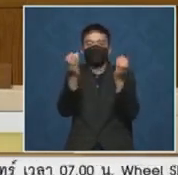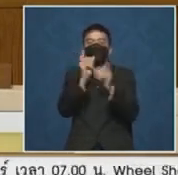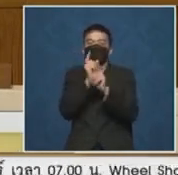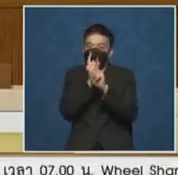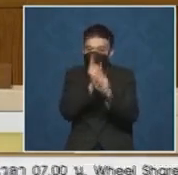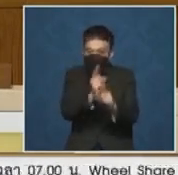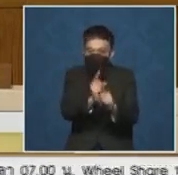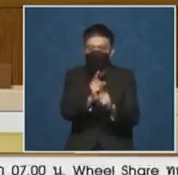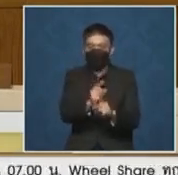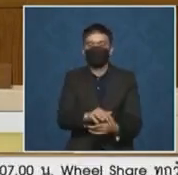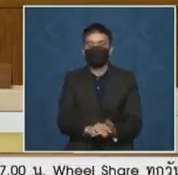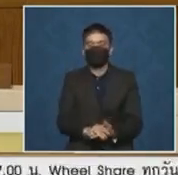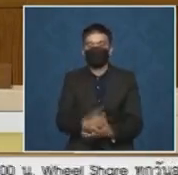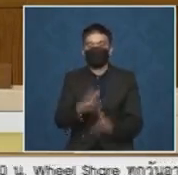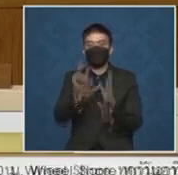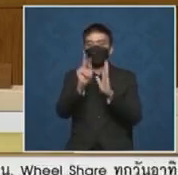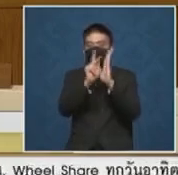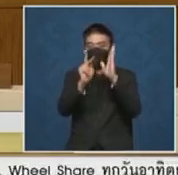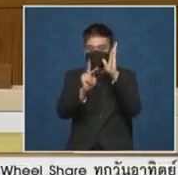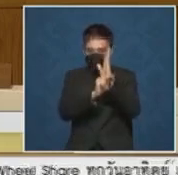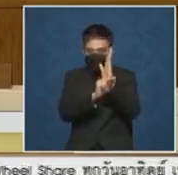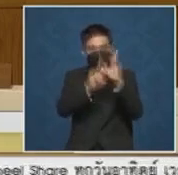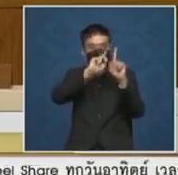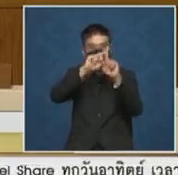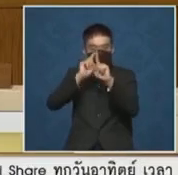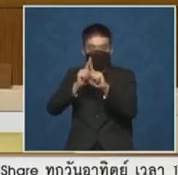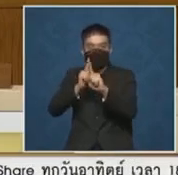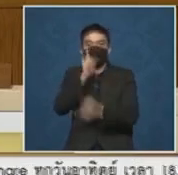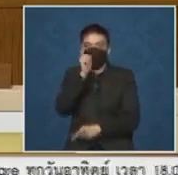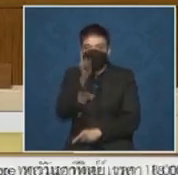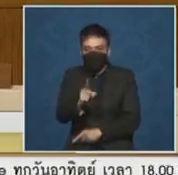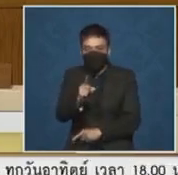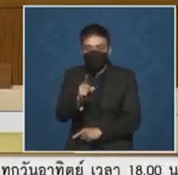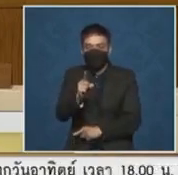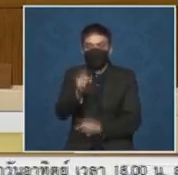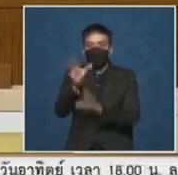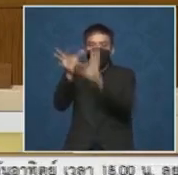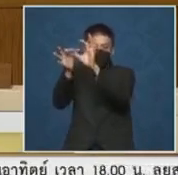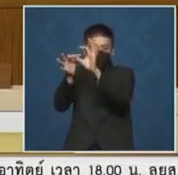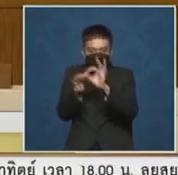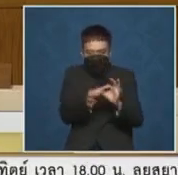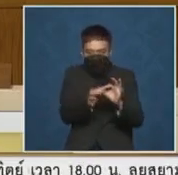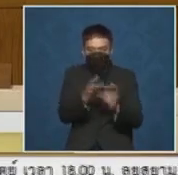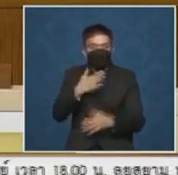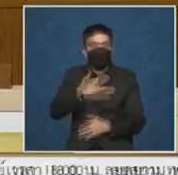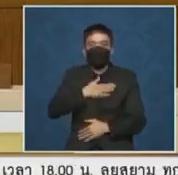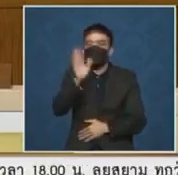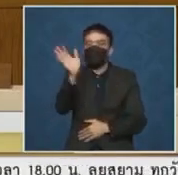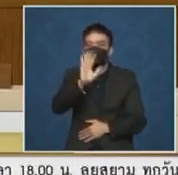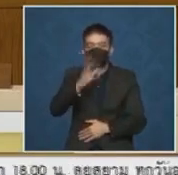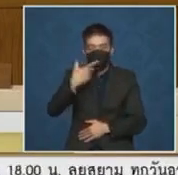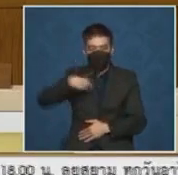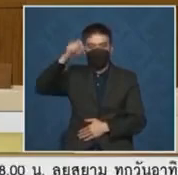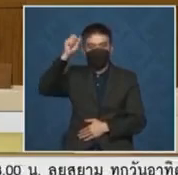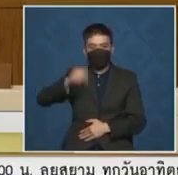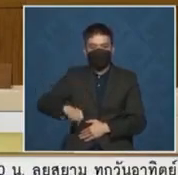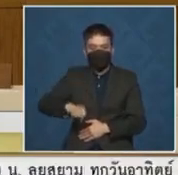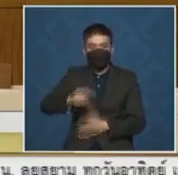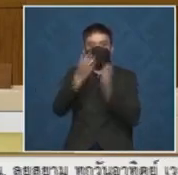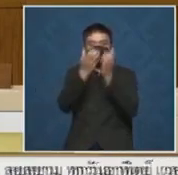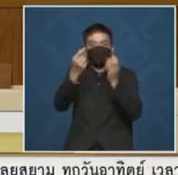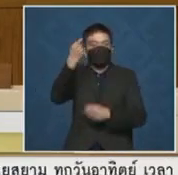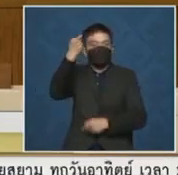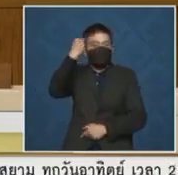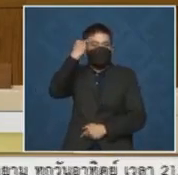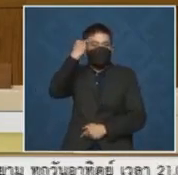นะฮะโดยอาศัยหลักกฎหมายและหลักข้อเท็จจริงมาประกอบไม่ได้เกิดจากการที่ศาลจะมีเจตน